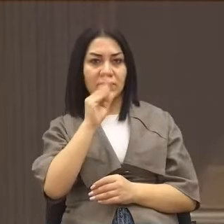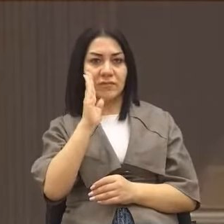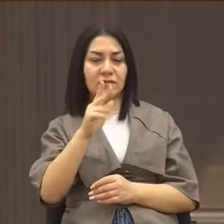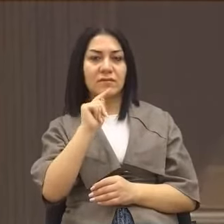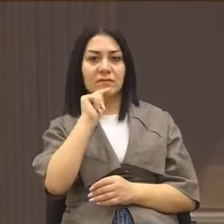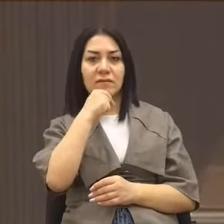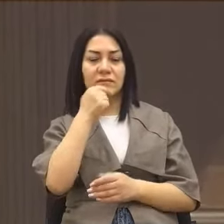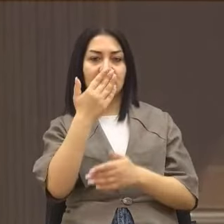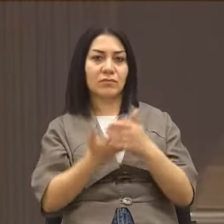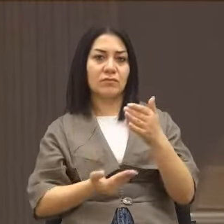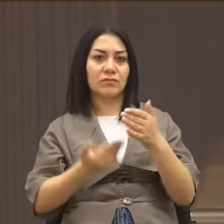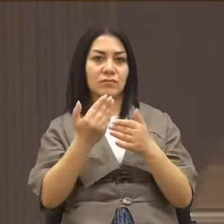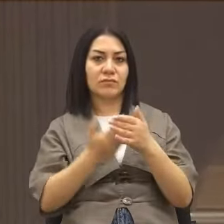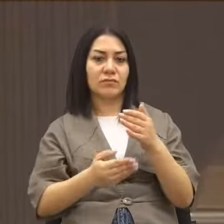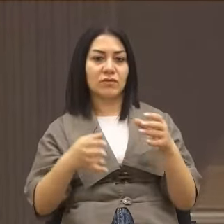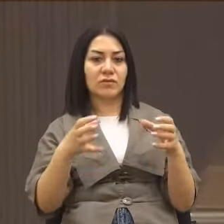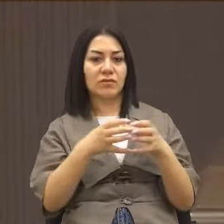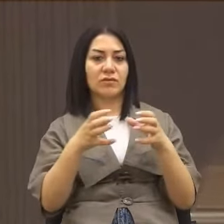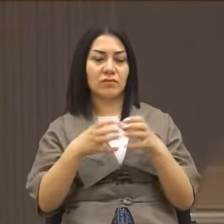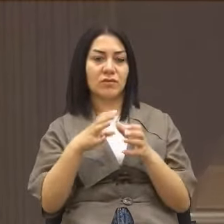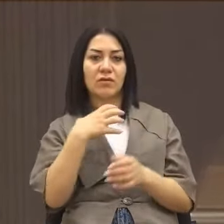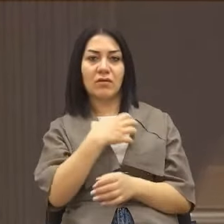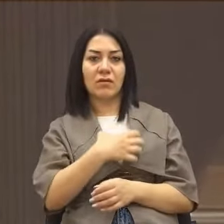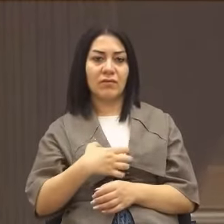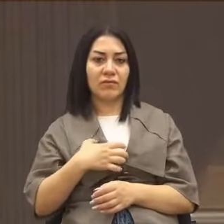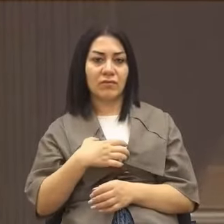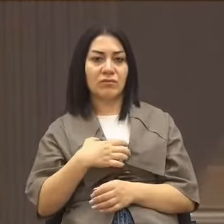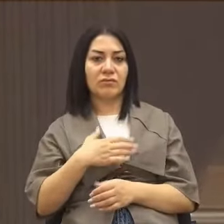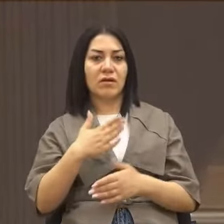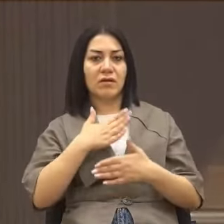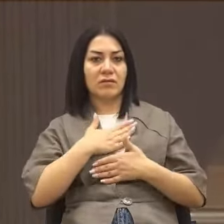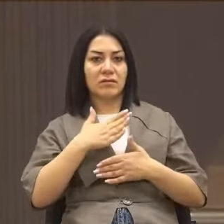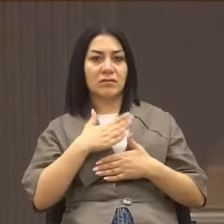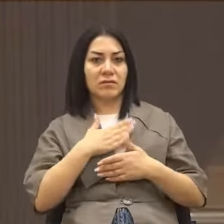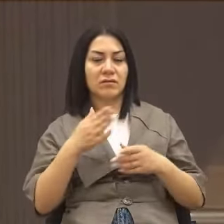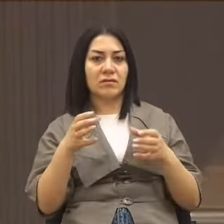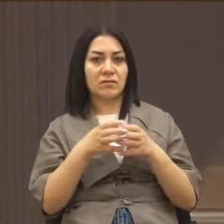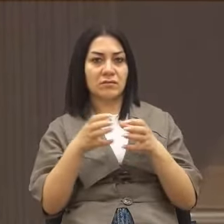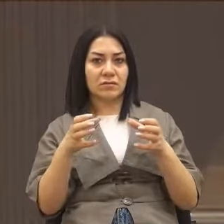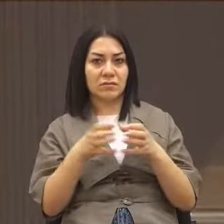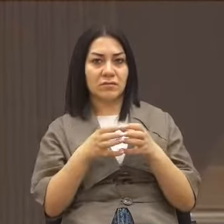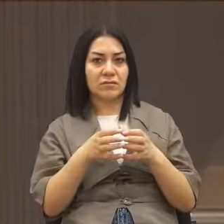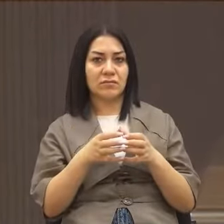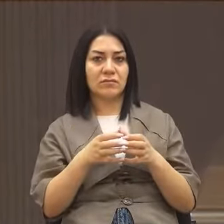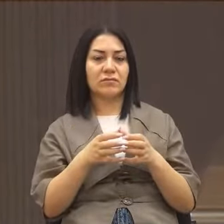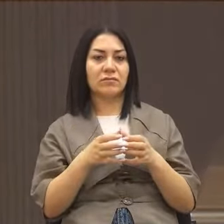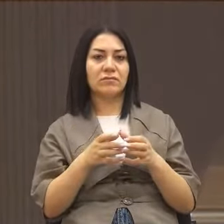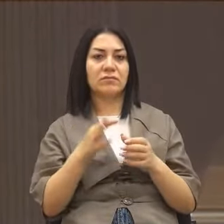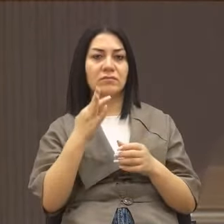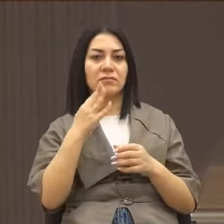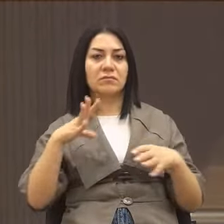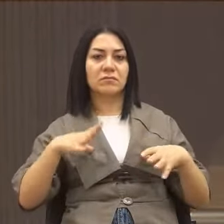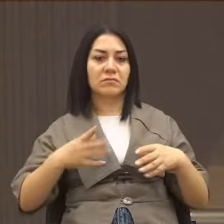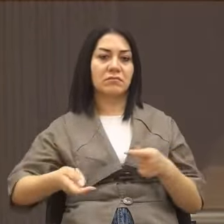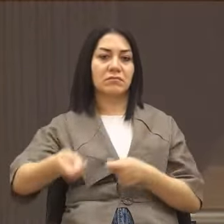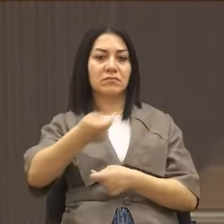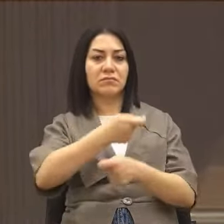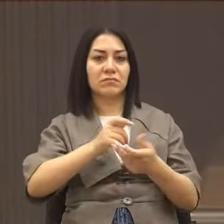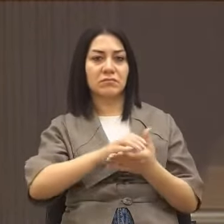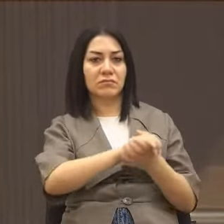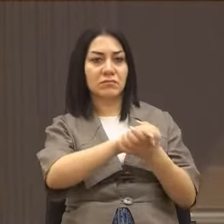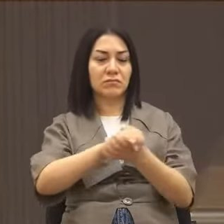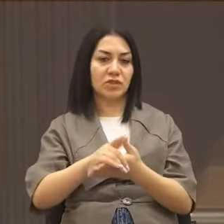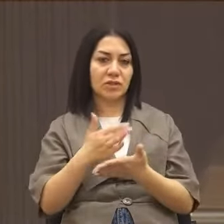տնտեսական խորհրդատվություն մատուցող կառույցները, հասարակական կազմակերպությունները, գործարարների միությունները եւ